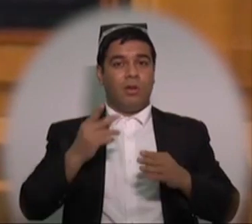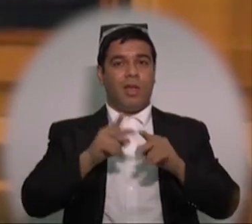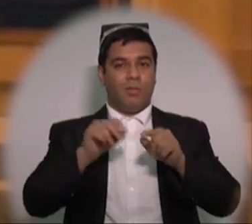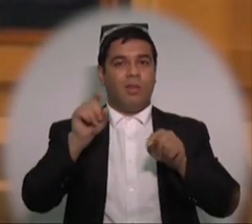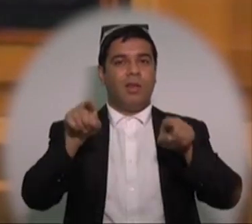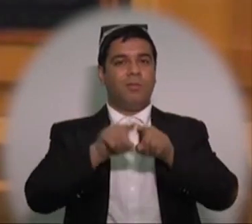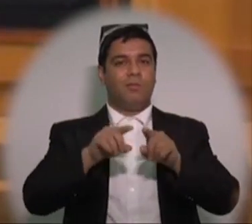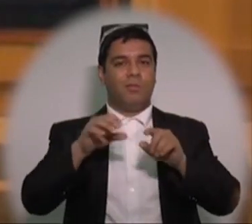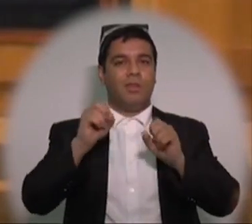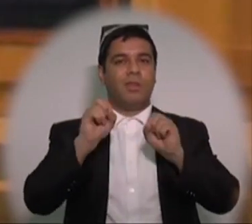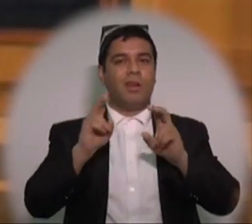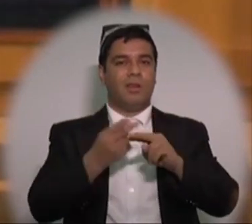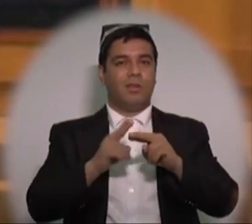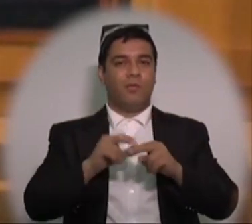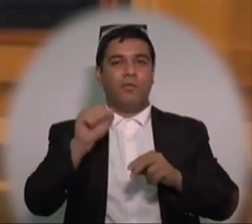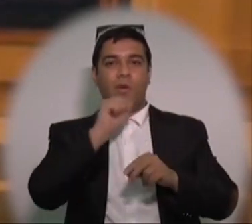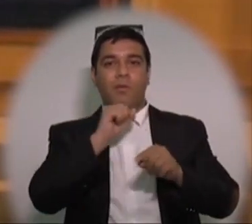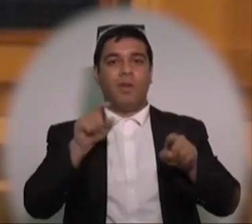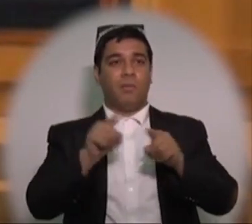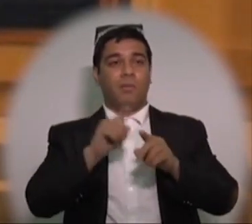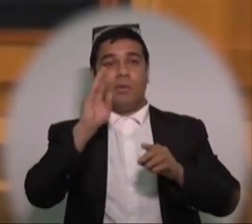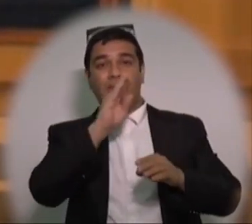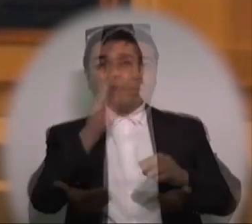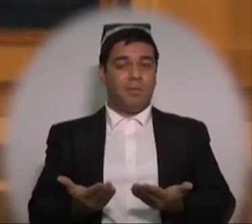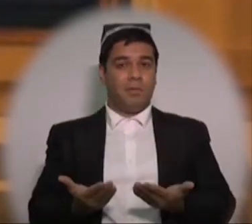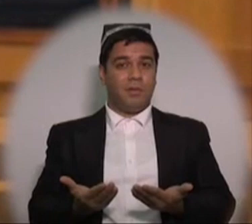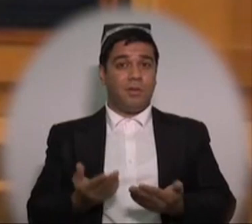O'g'rincha nazar solgan odam jinoyatchi bo'ladi.